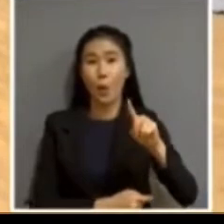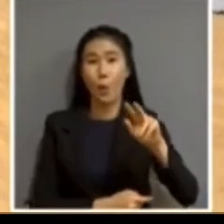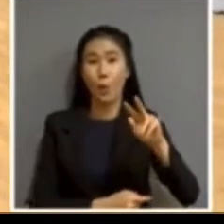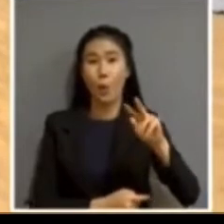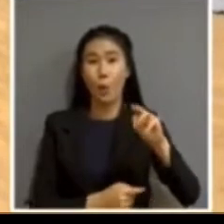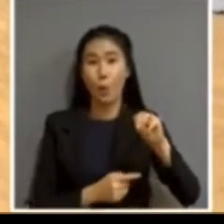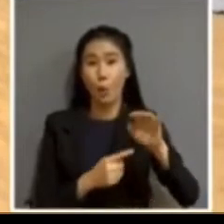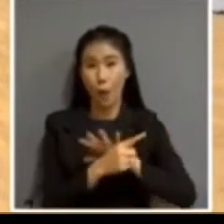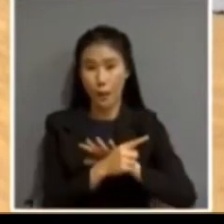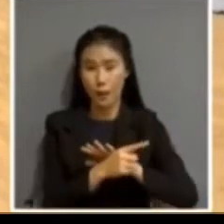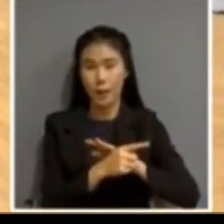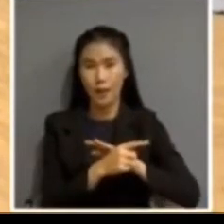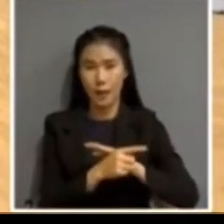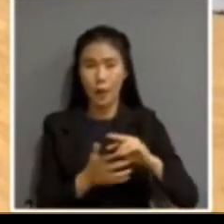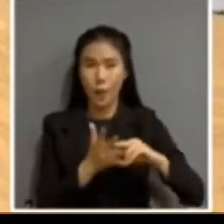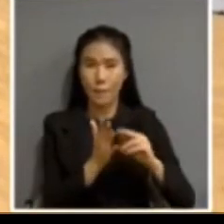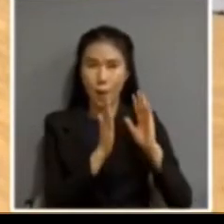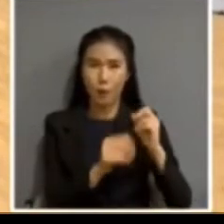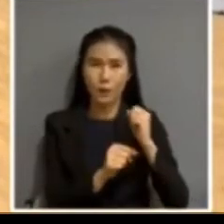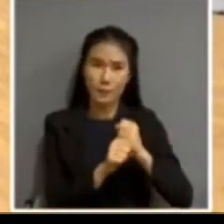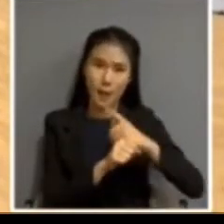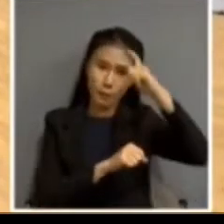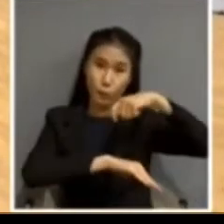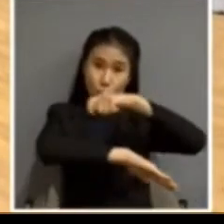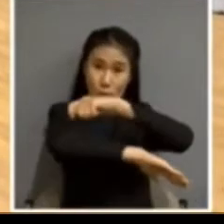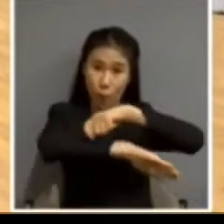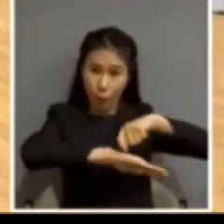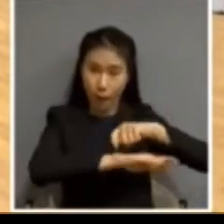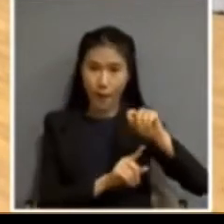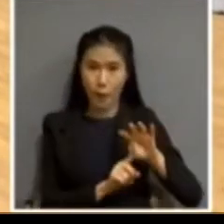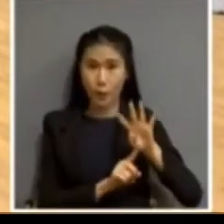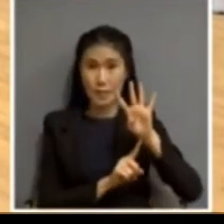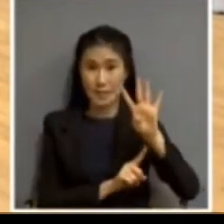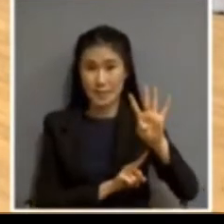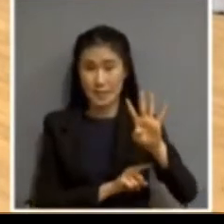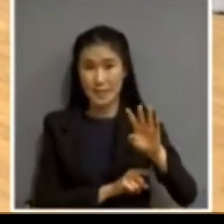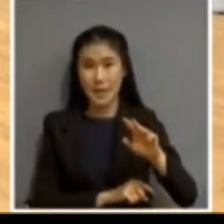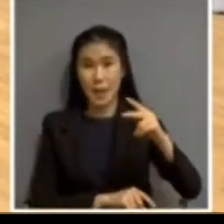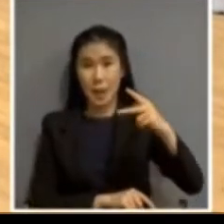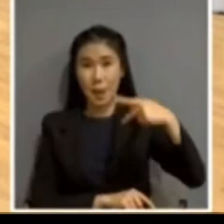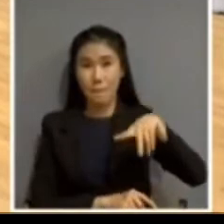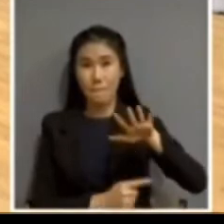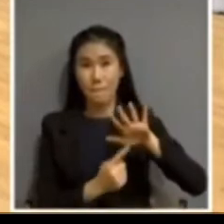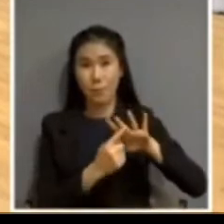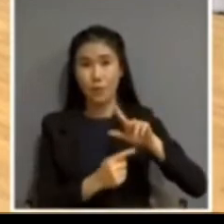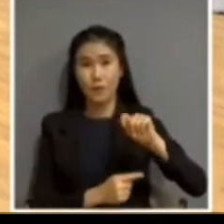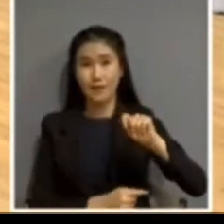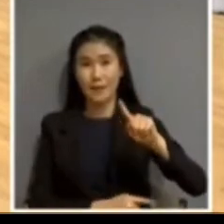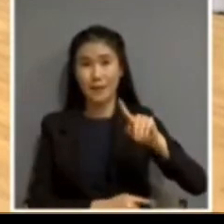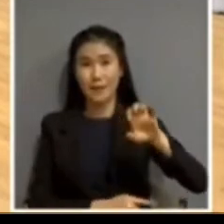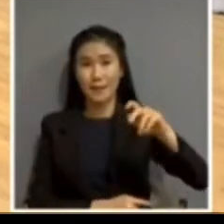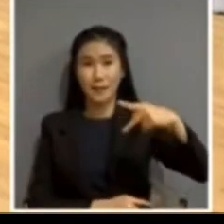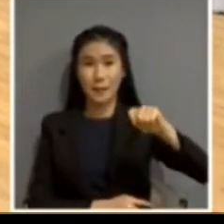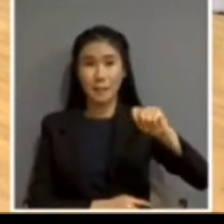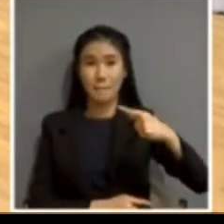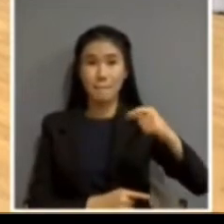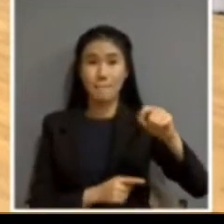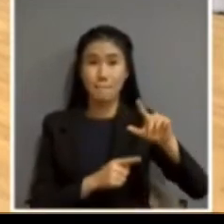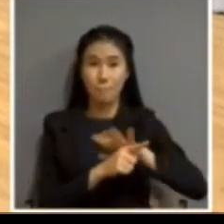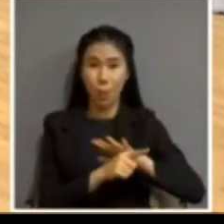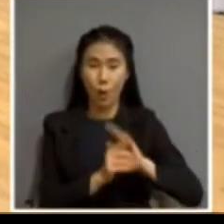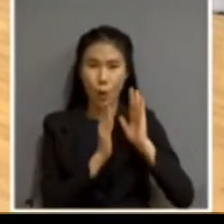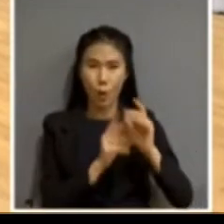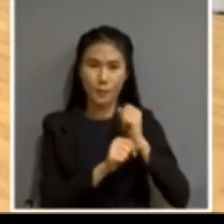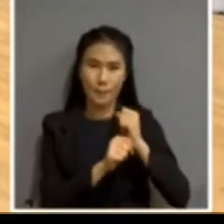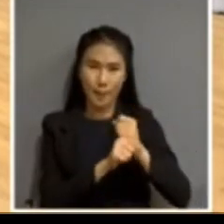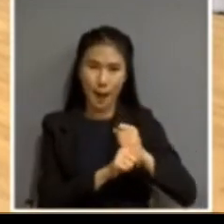ผมเป็นผู้อำนวยการกลุ่มวิศวกรรม4นายพุทธิพงศ์หาลีรัตนวัฒนาครับเป็นวิศวกรโยธ